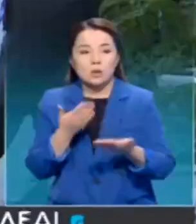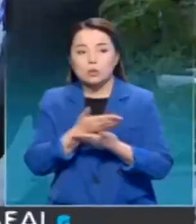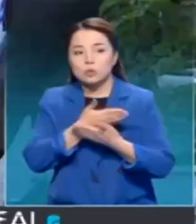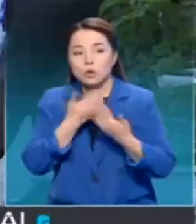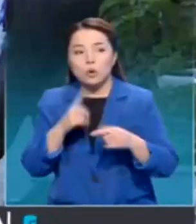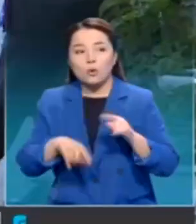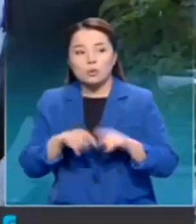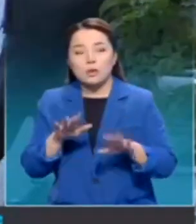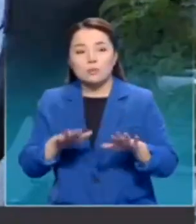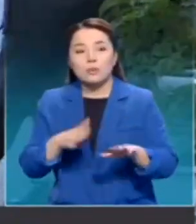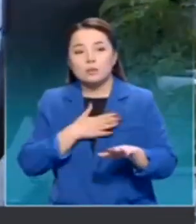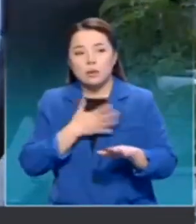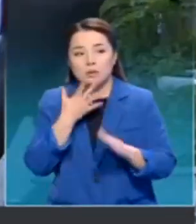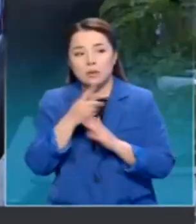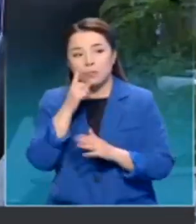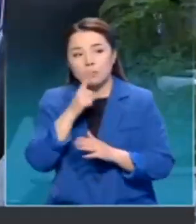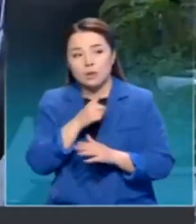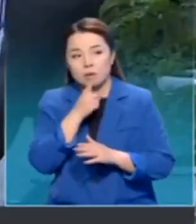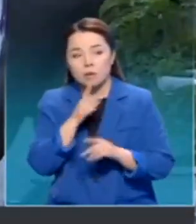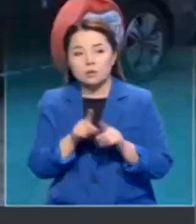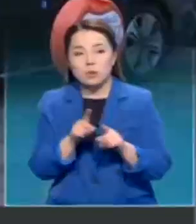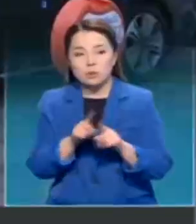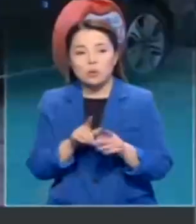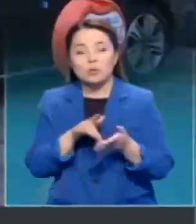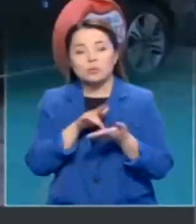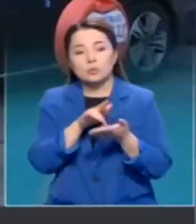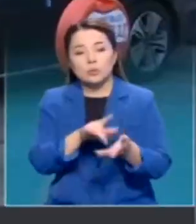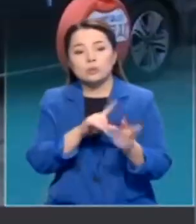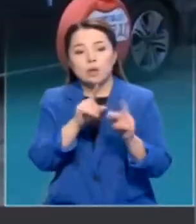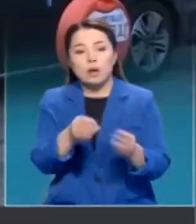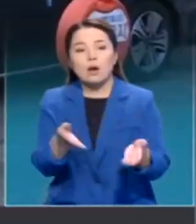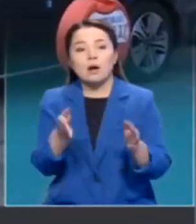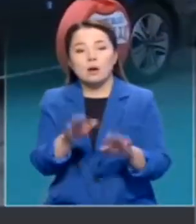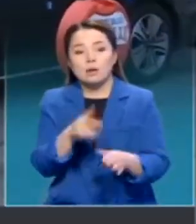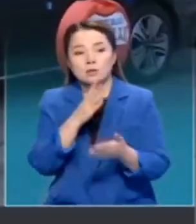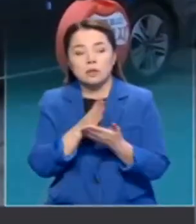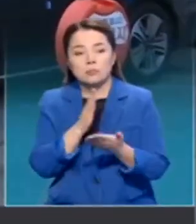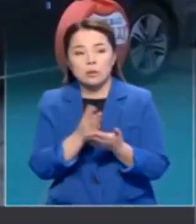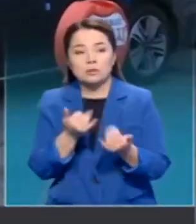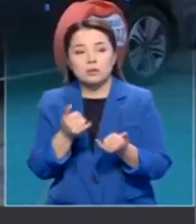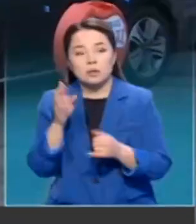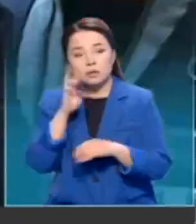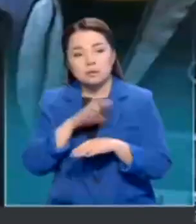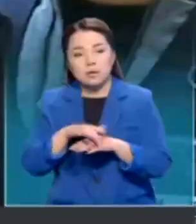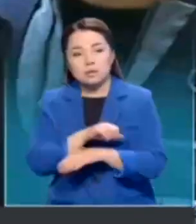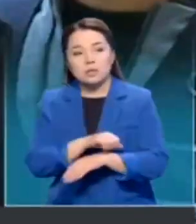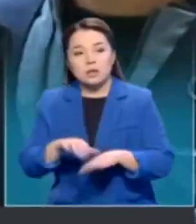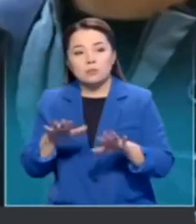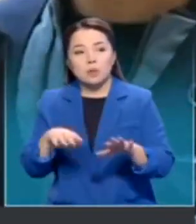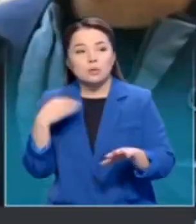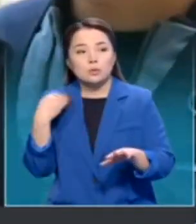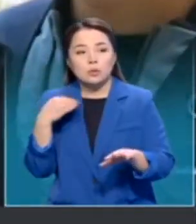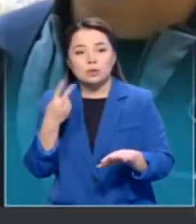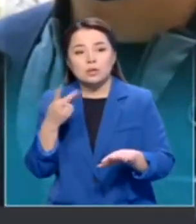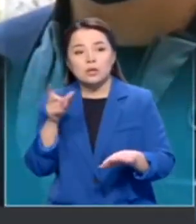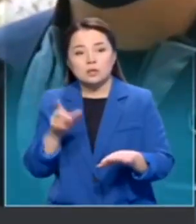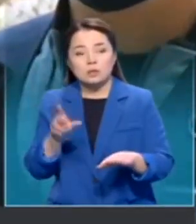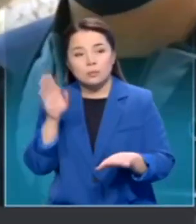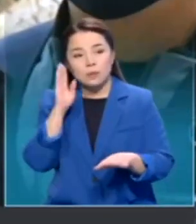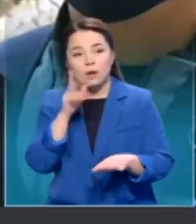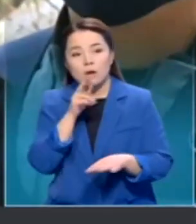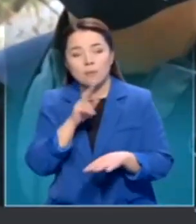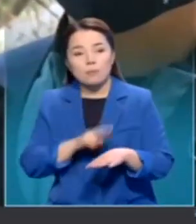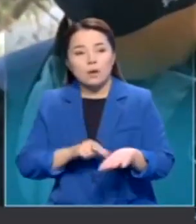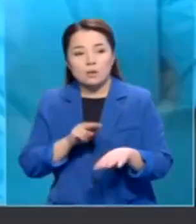Сондықтан отандастарымыз бір айлық туристік визамен барады, кейін қалып қояды. Осылайша ел шекарасын заңсыз кескен түркістандық екі жігіт